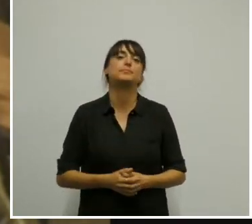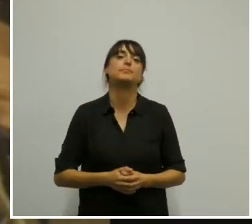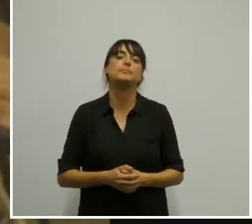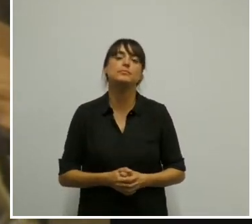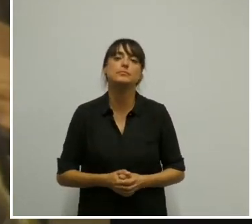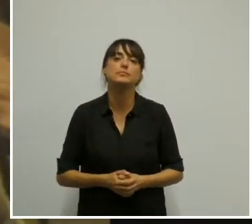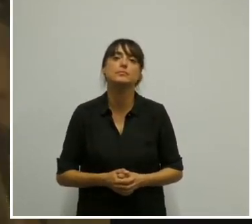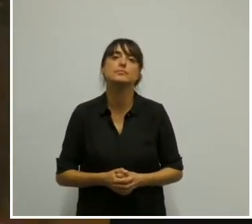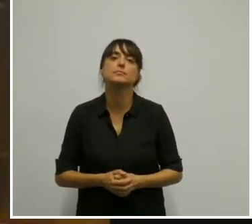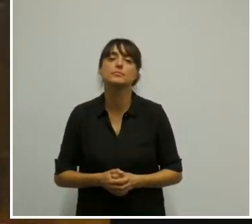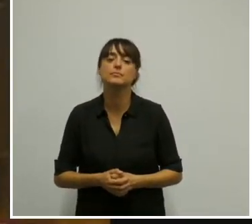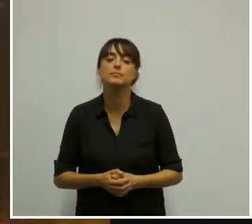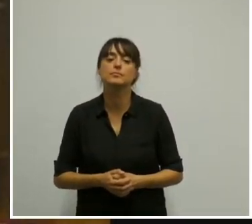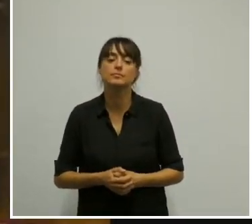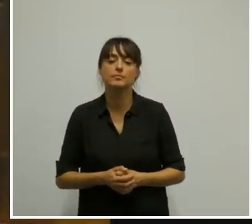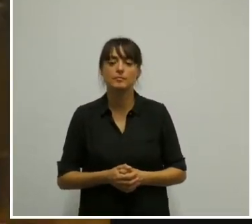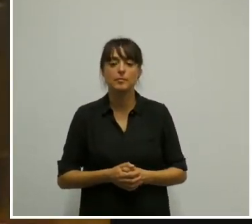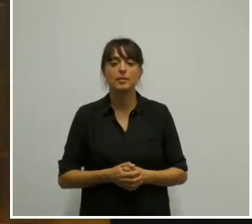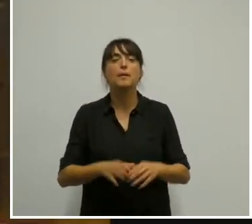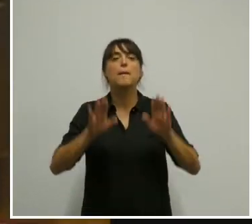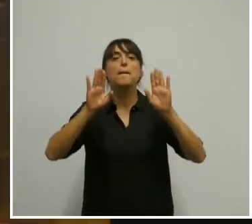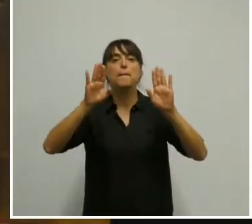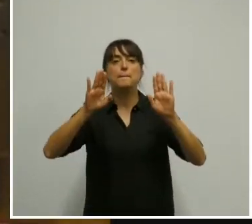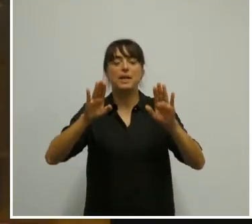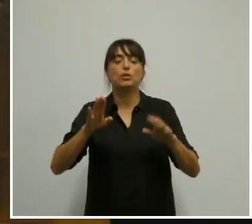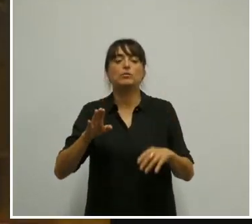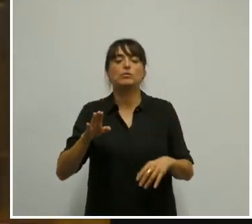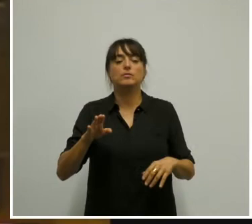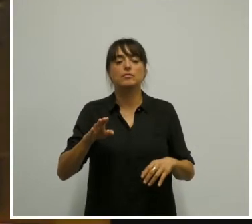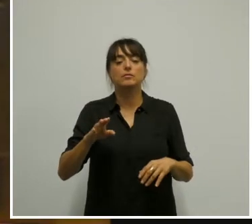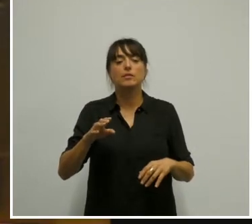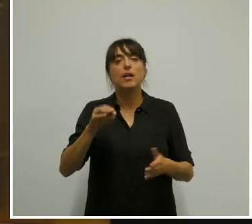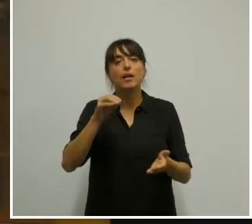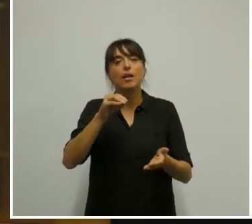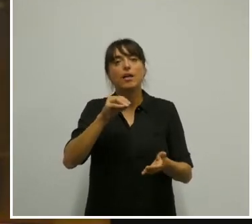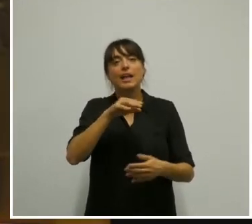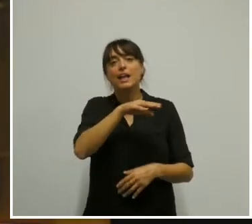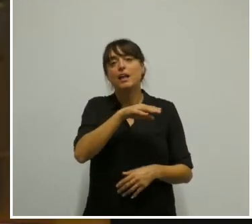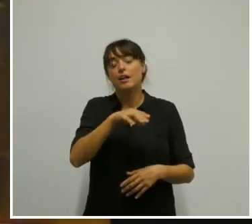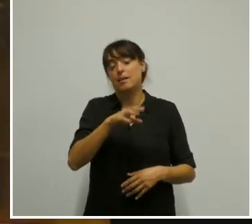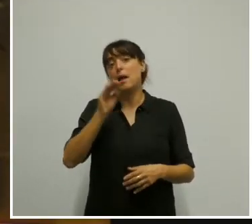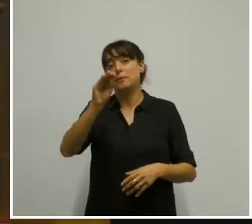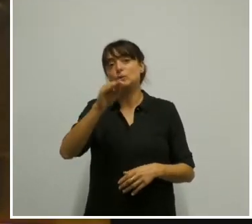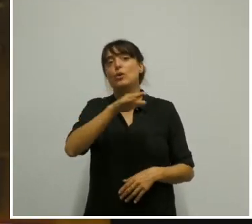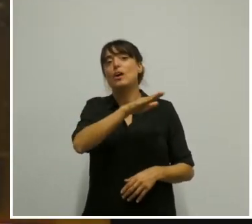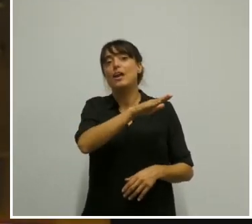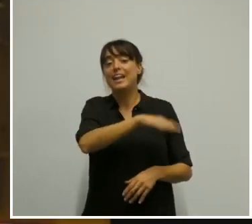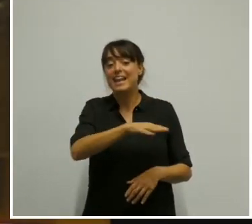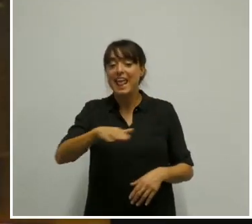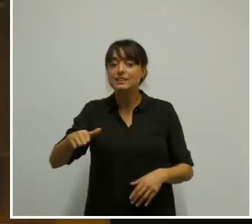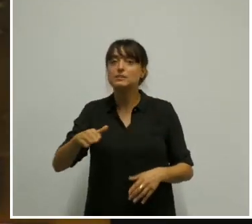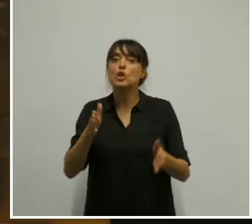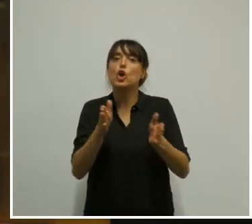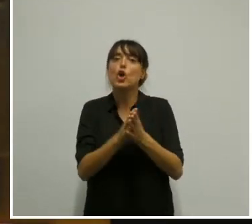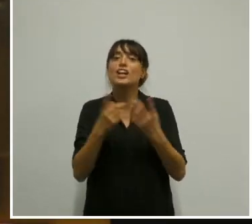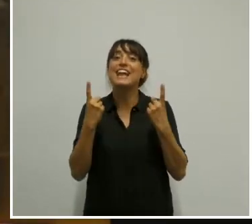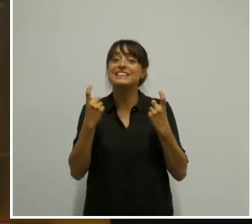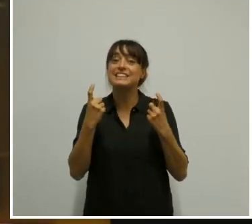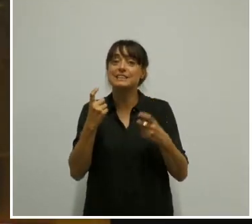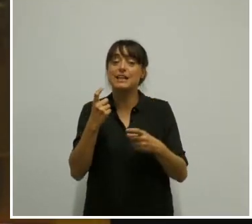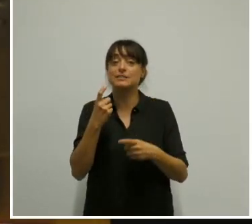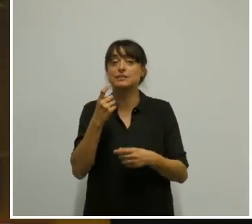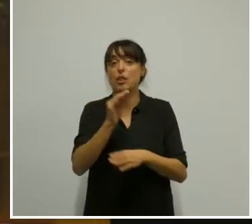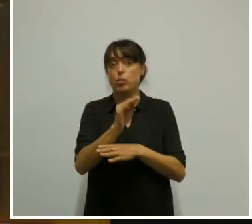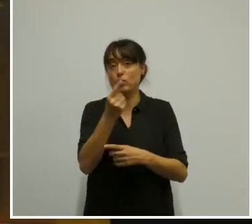als alumnes que tenen una necessitat econòmica, torno a repetir, no va lligat a que siguin alumnes conflictius. Si no hi hagués conflicte,